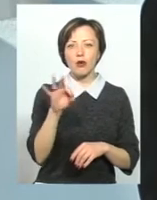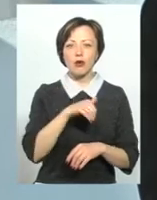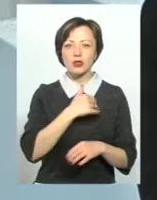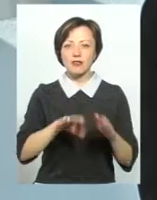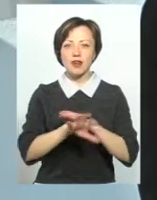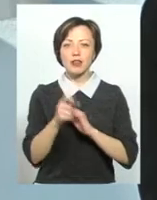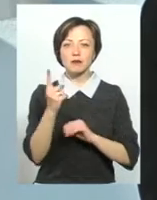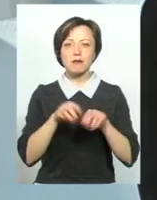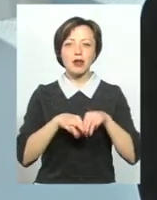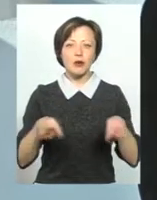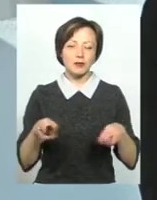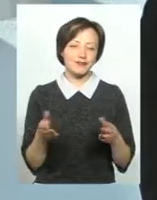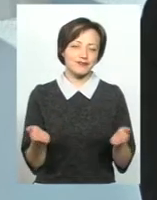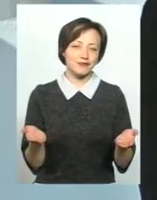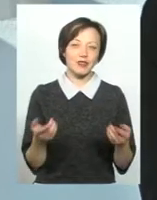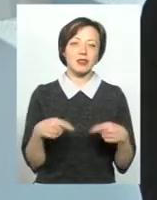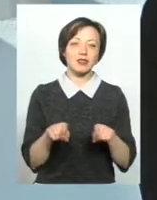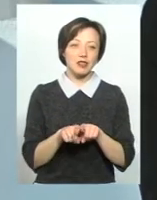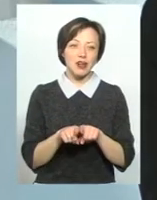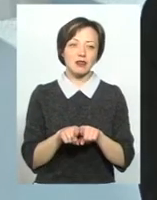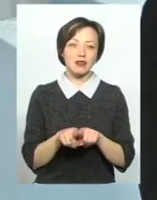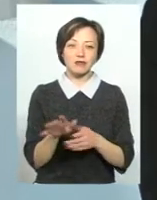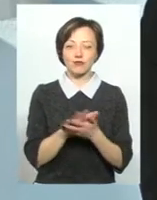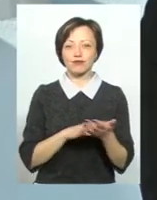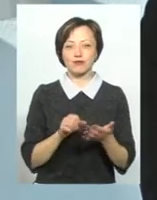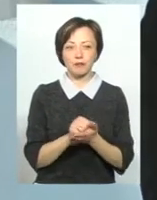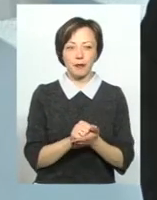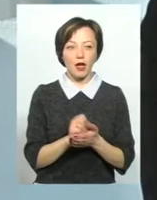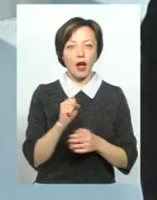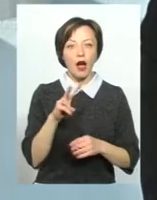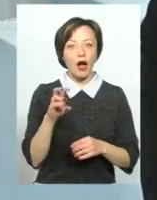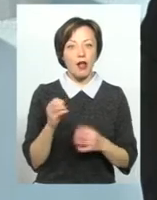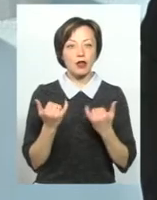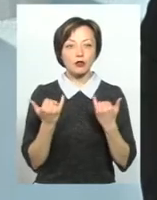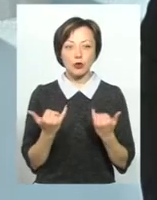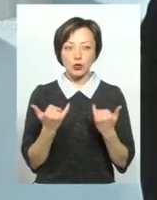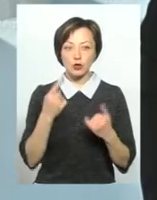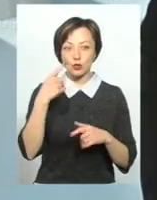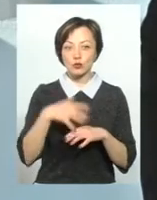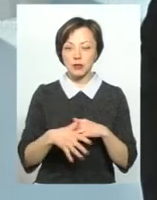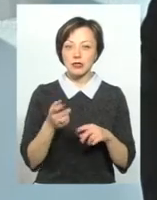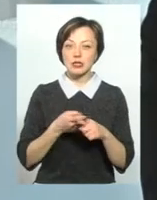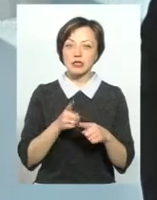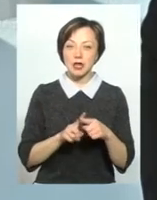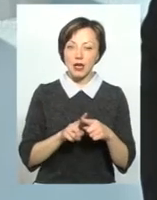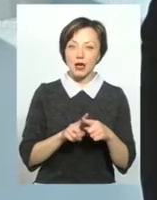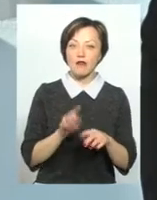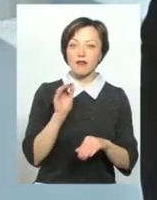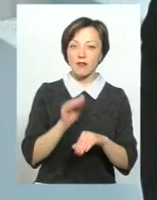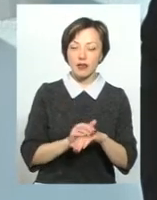мільйон, щоб йому то надати. І так то скуйовжили. Але сьогодні, розумієте, ми це виявили,